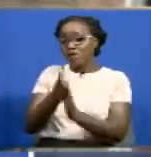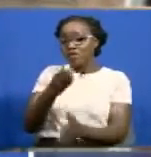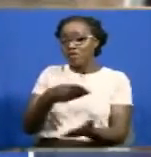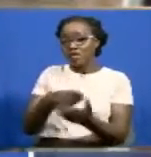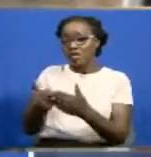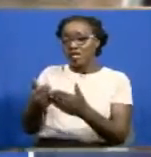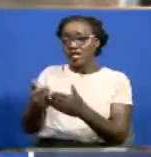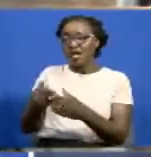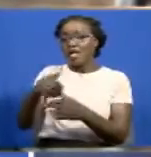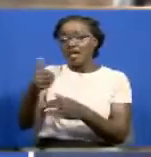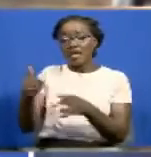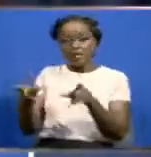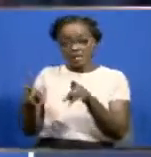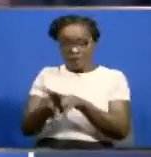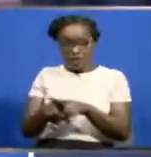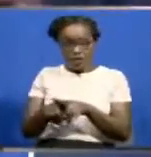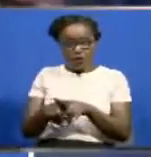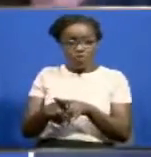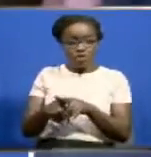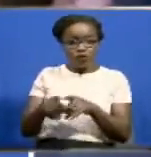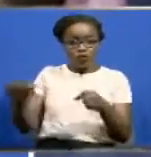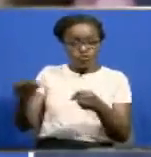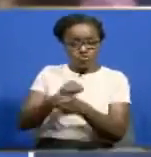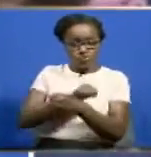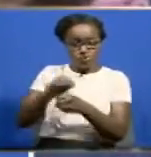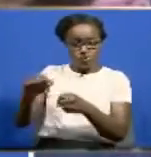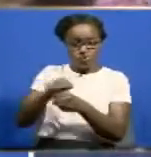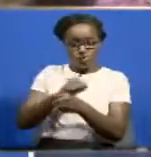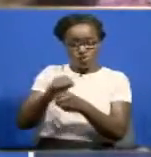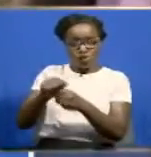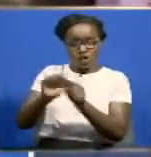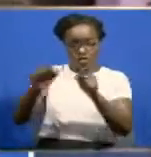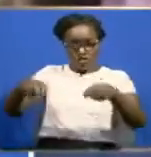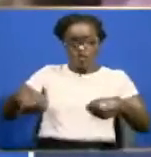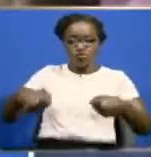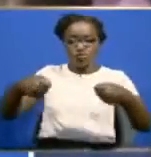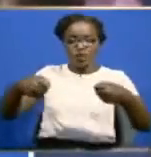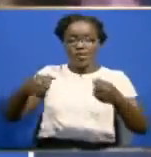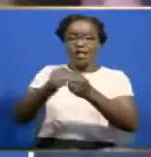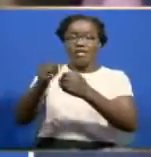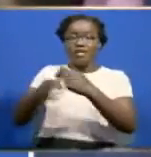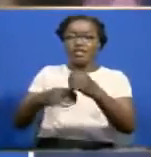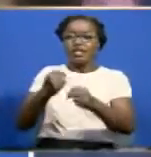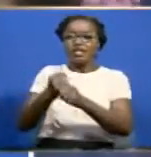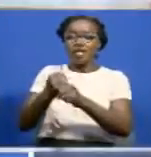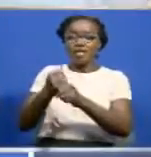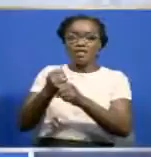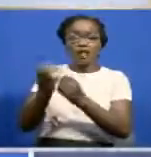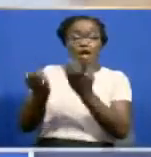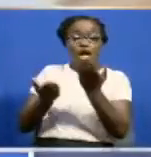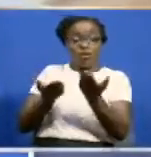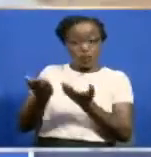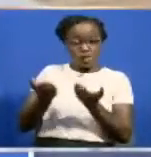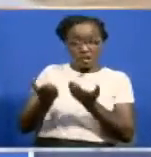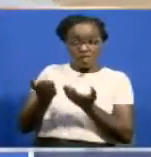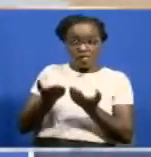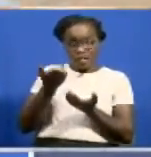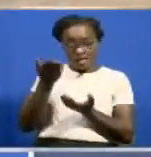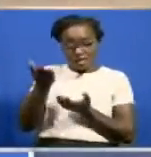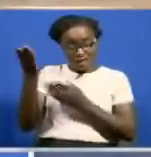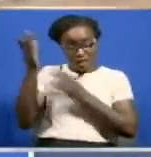ya Joseph Kariuki mpiga viatu rangi. Kwa miaka 10 sasa hii ndiyo imekuwa tegemeo lake la mkate wa kila